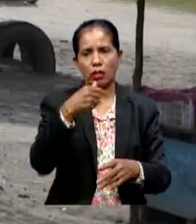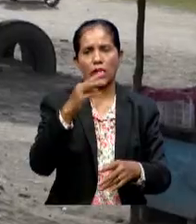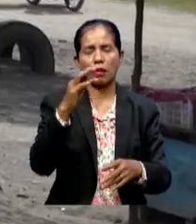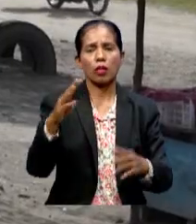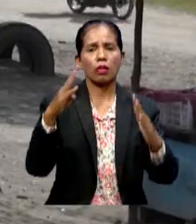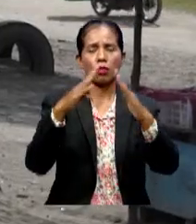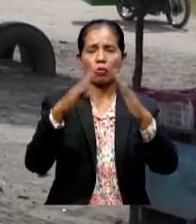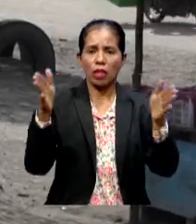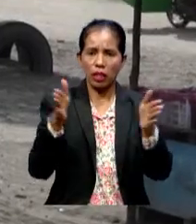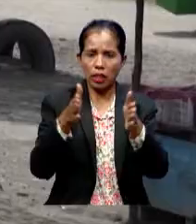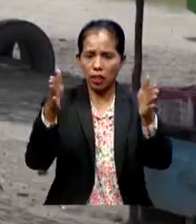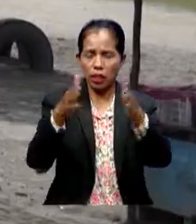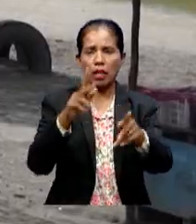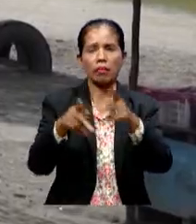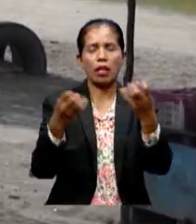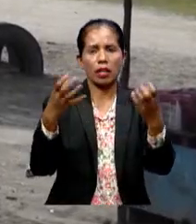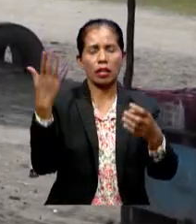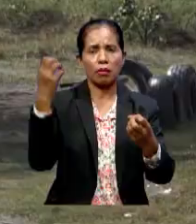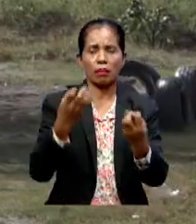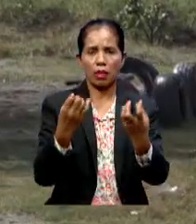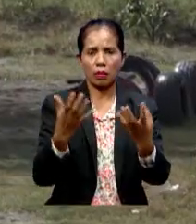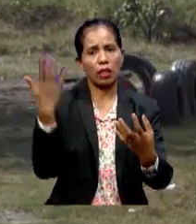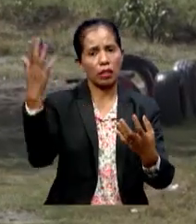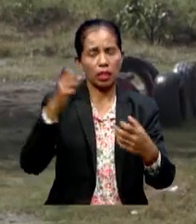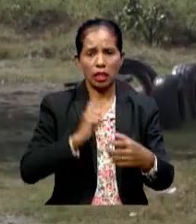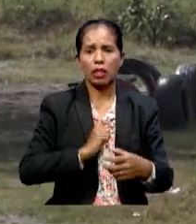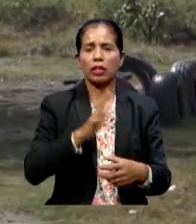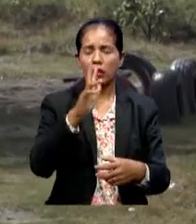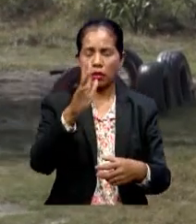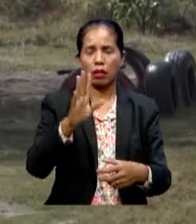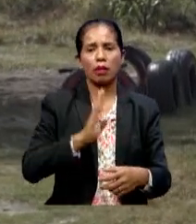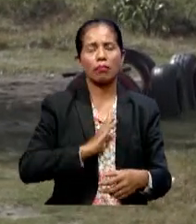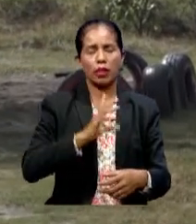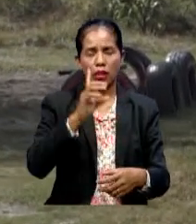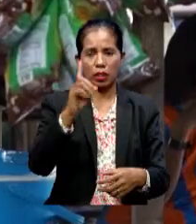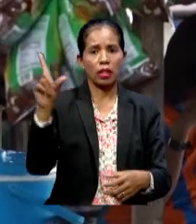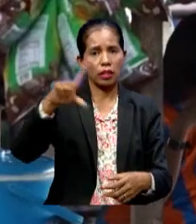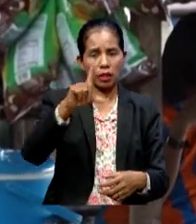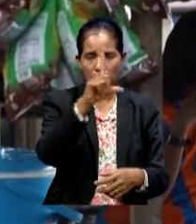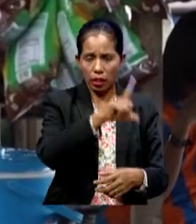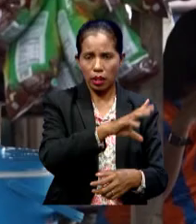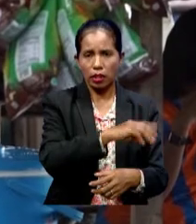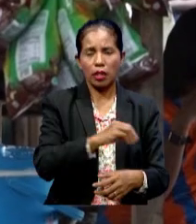nebe komunidade hari bara kliu ia area tasitolu bidau lesidere bidau santana